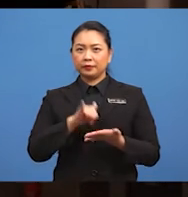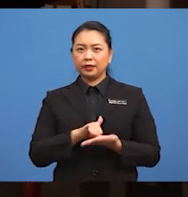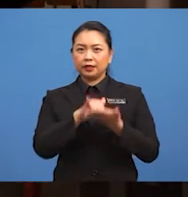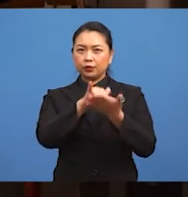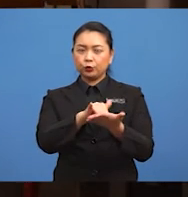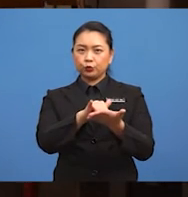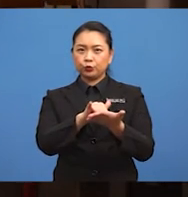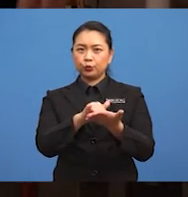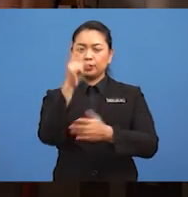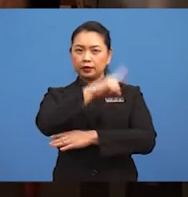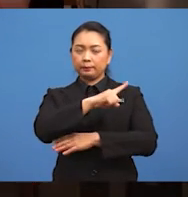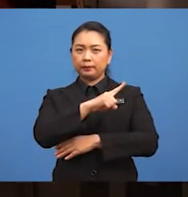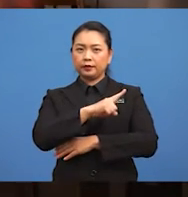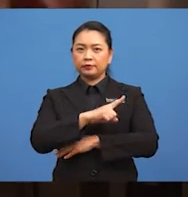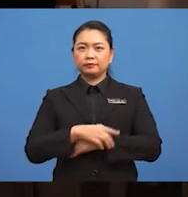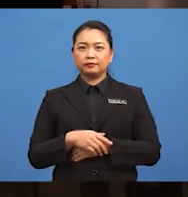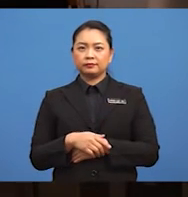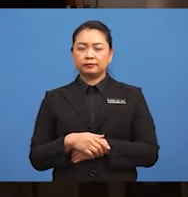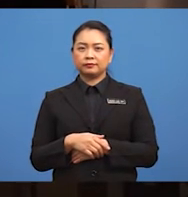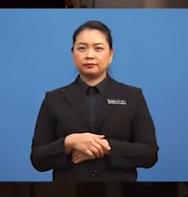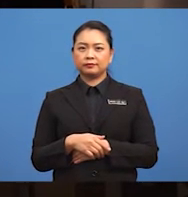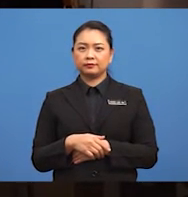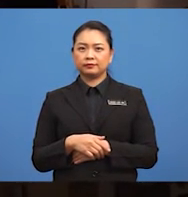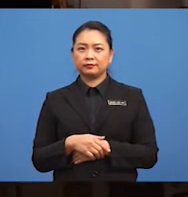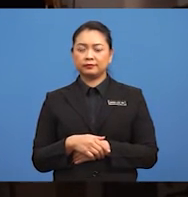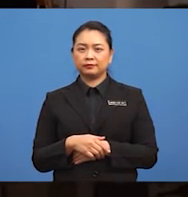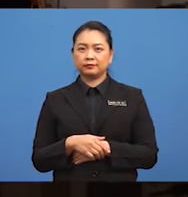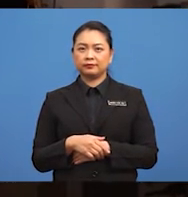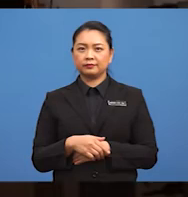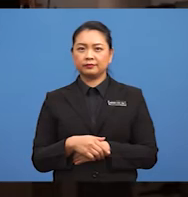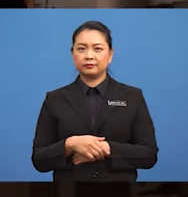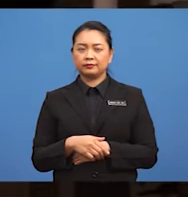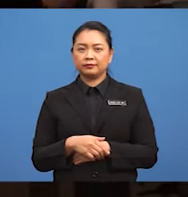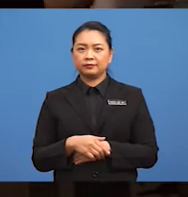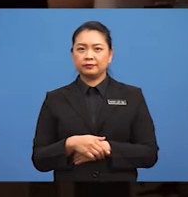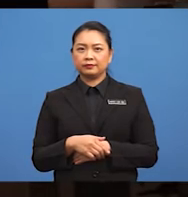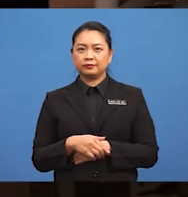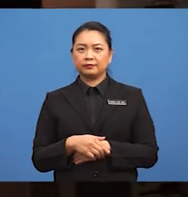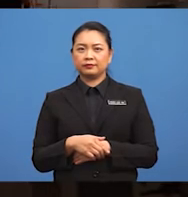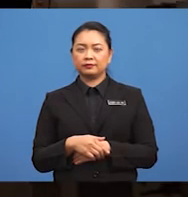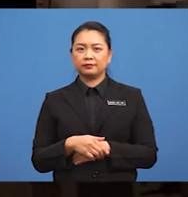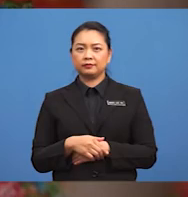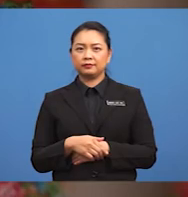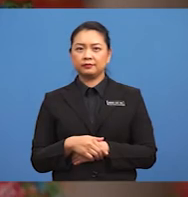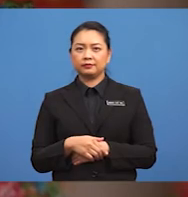Begitu juga di bahagian hadapan, temukan GTH lapik dengan GTH